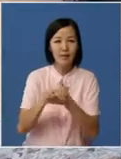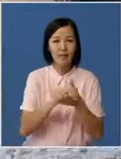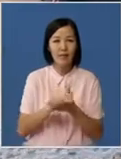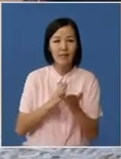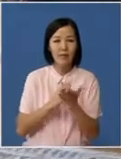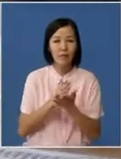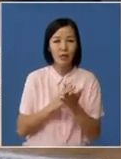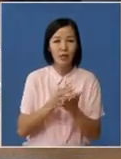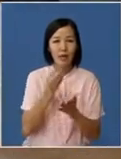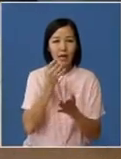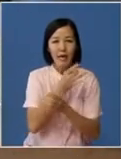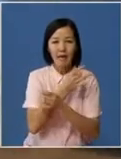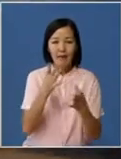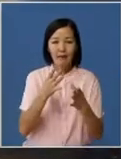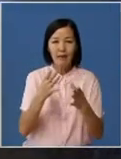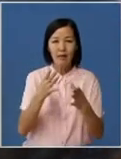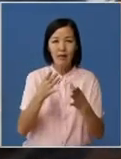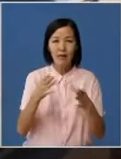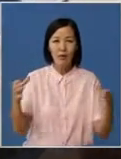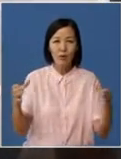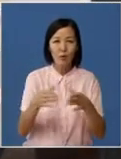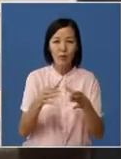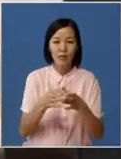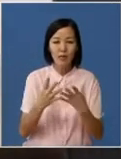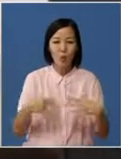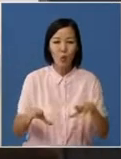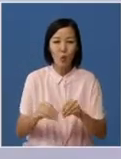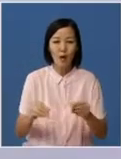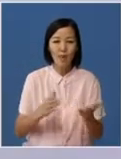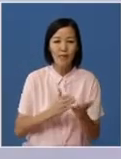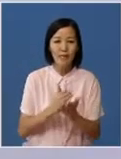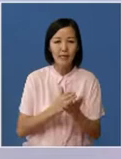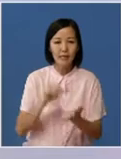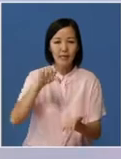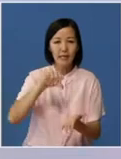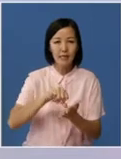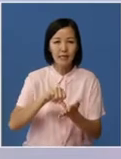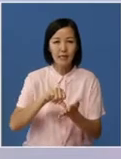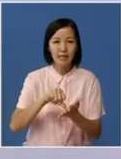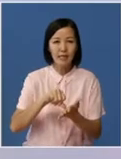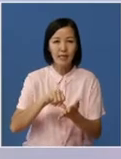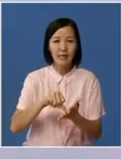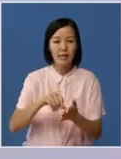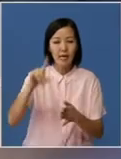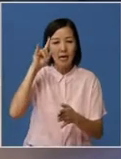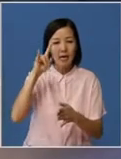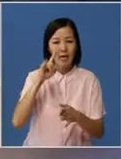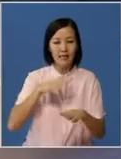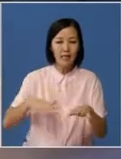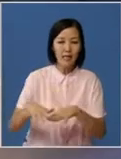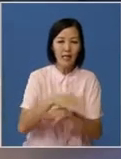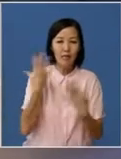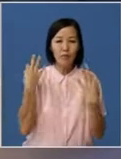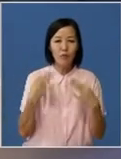және этномәдени орталықтар мен қоғамдық кеңес мүшелері қатысты. Форумға жиналғандар халықтың еркіндігі мен бас бостандығының